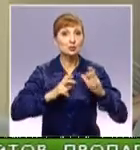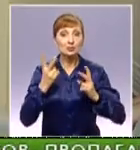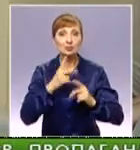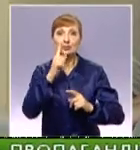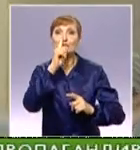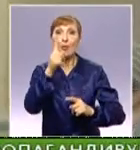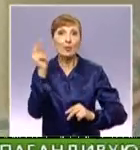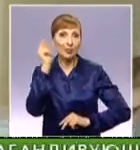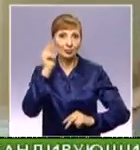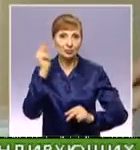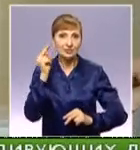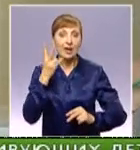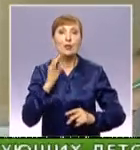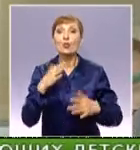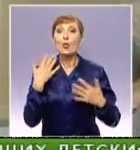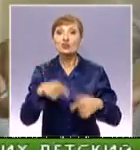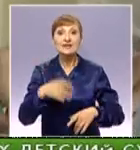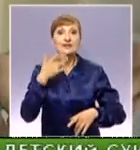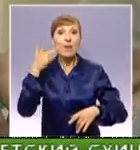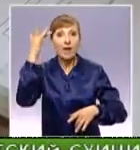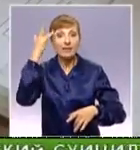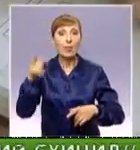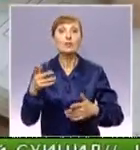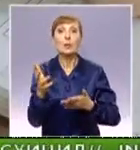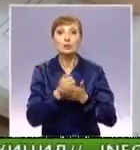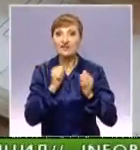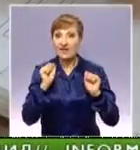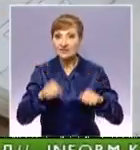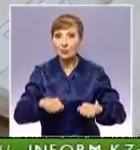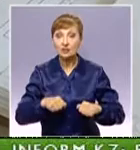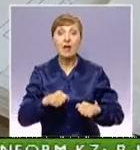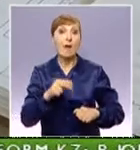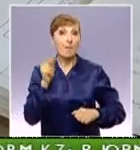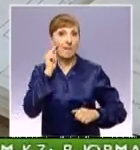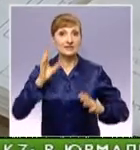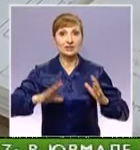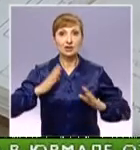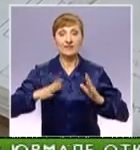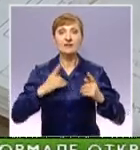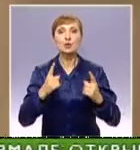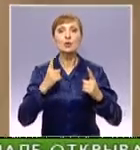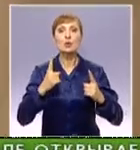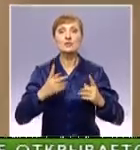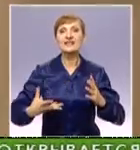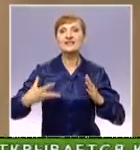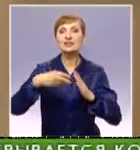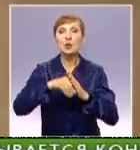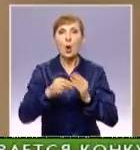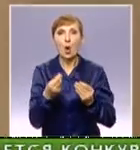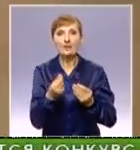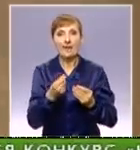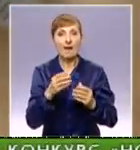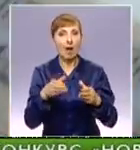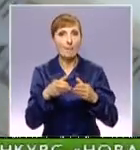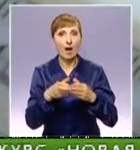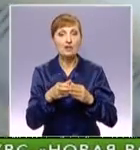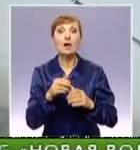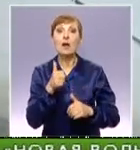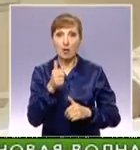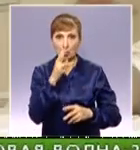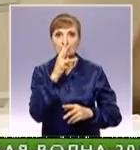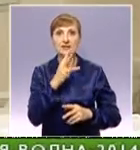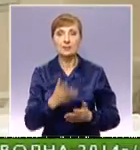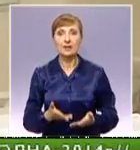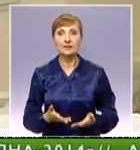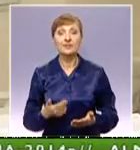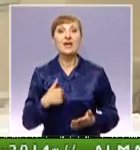год обучения. Однако уже этим летом Абылай получил возможность постажироваться в крупной инвестиционной компании, причем за хорошую плату.